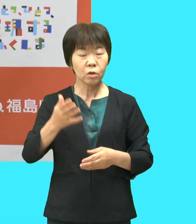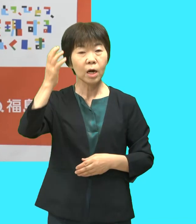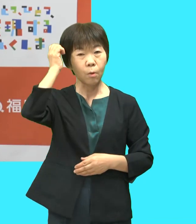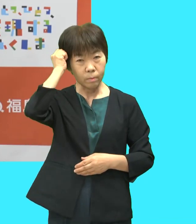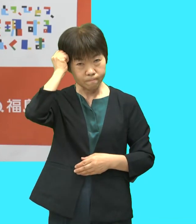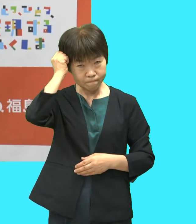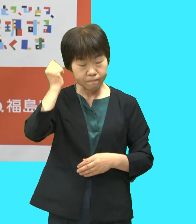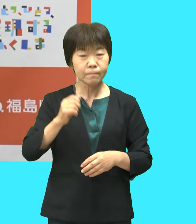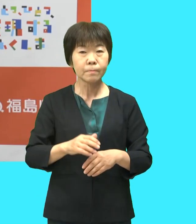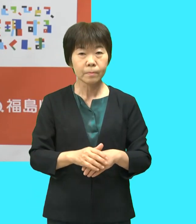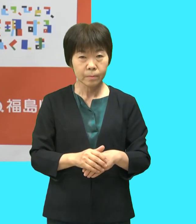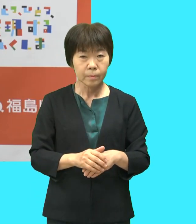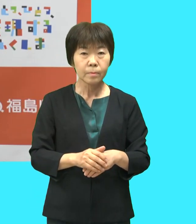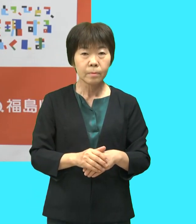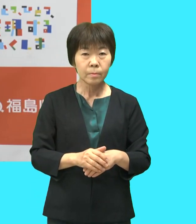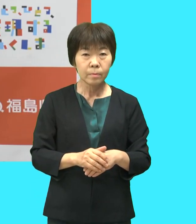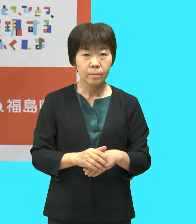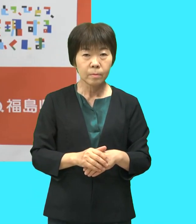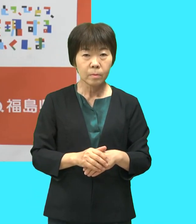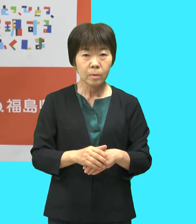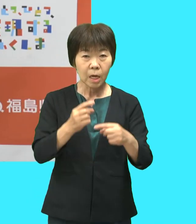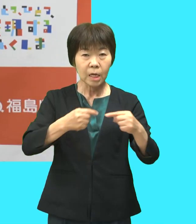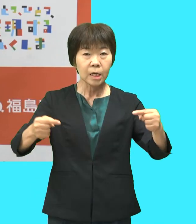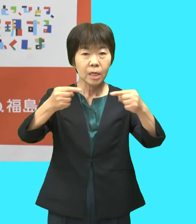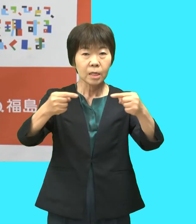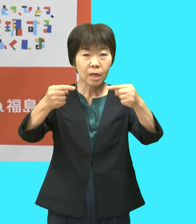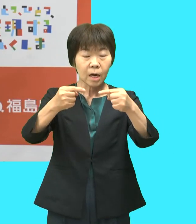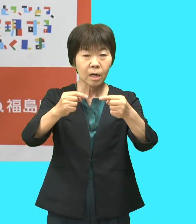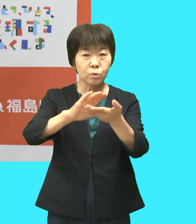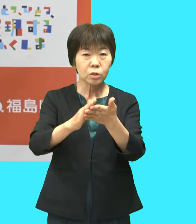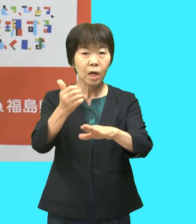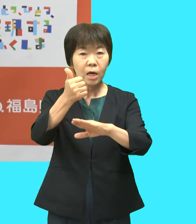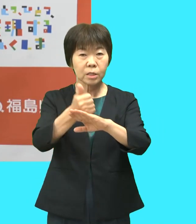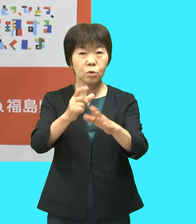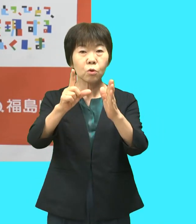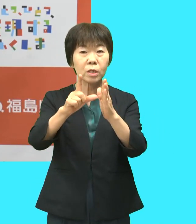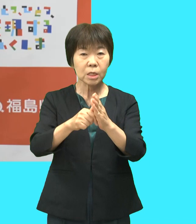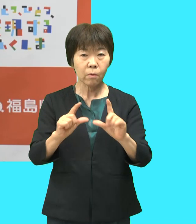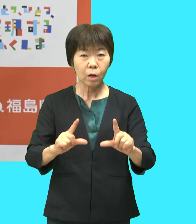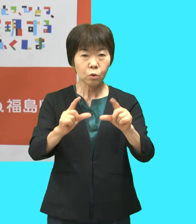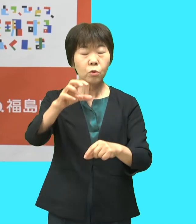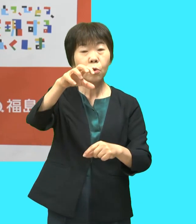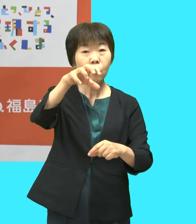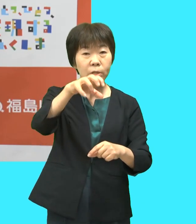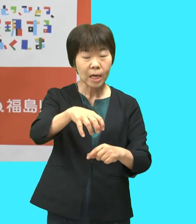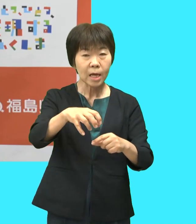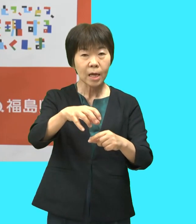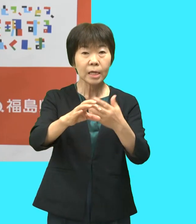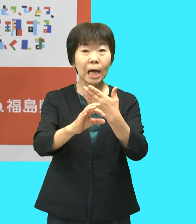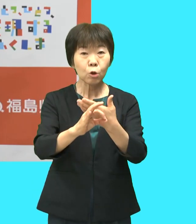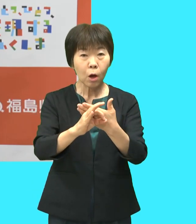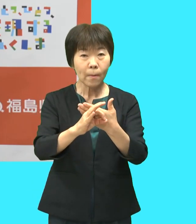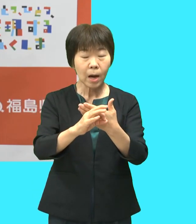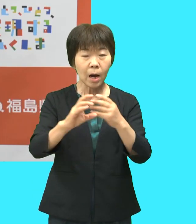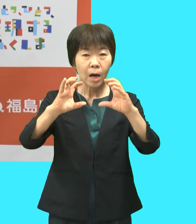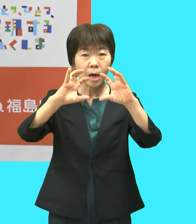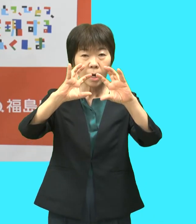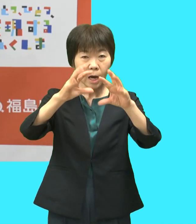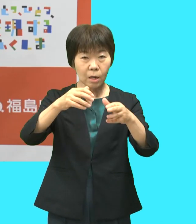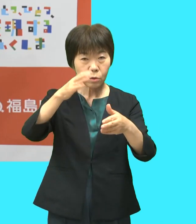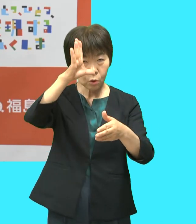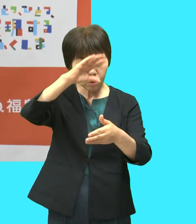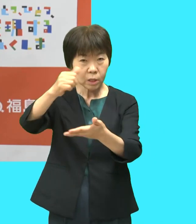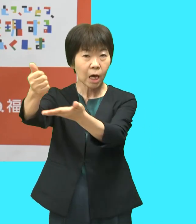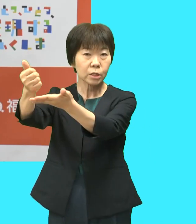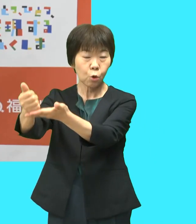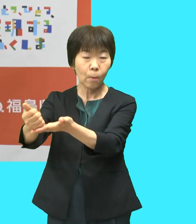っております。また外務大臣当時には東京でですね、例えば各国の大使をお招